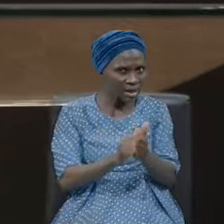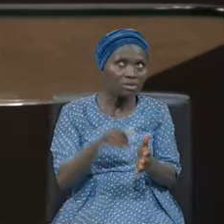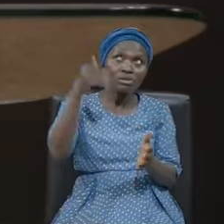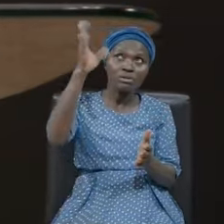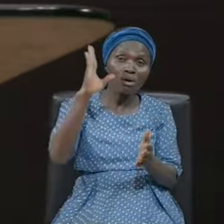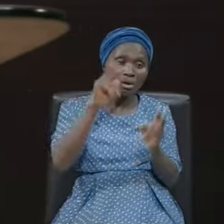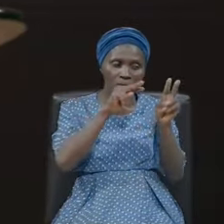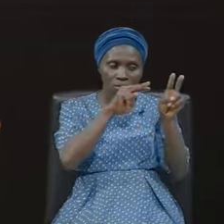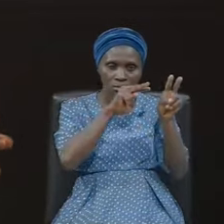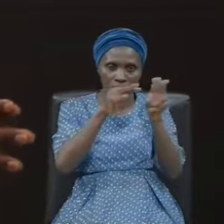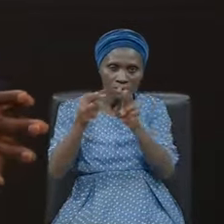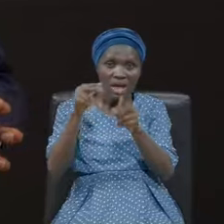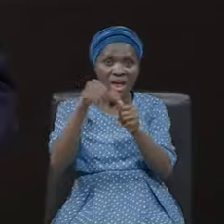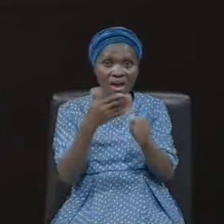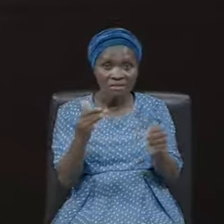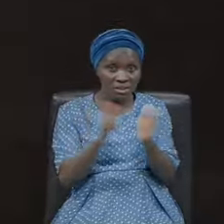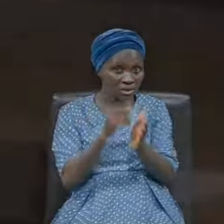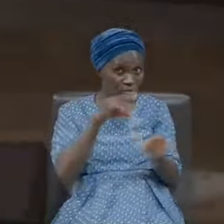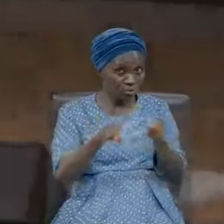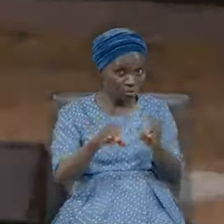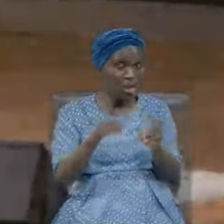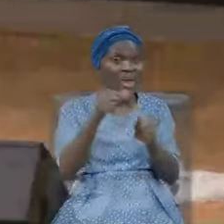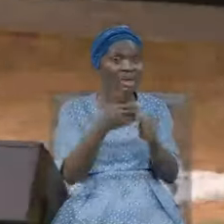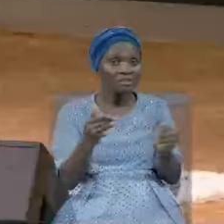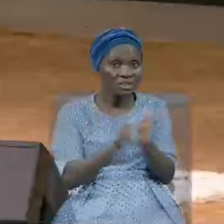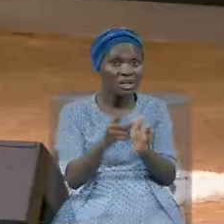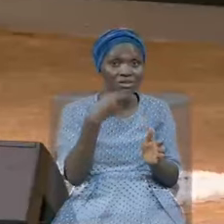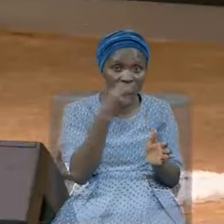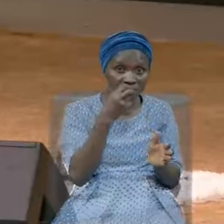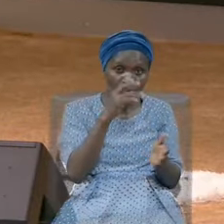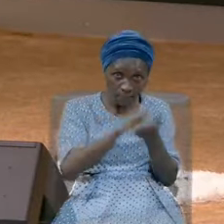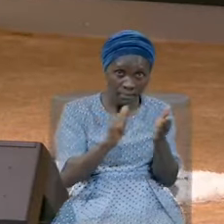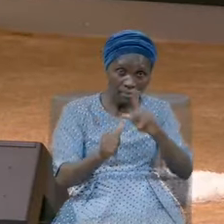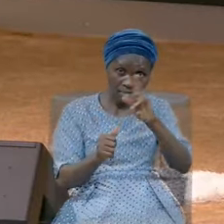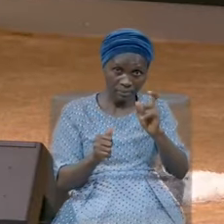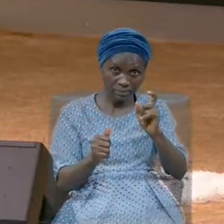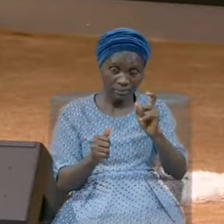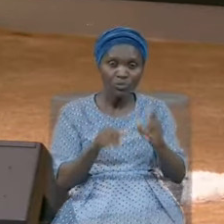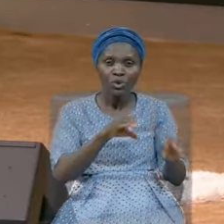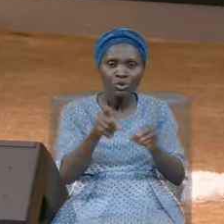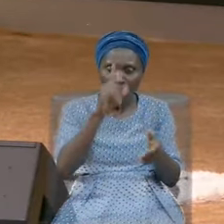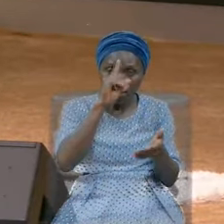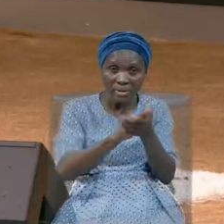ce que tu fais, tout ce que tu dis? Est-ce que tu crois que